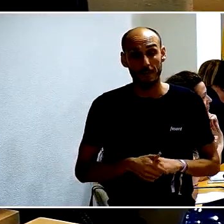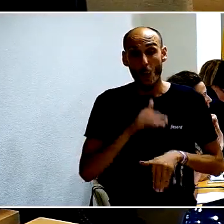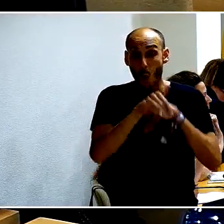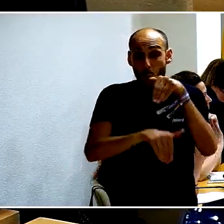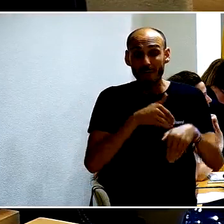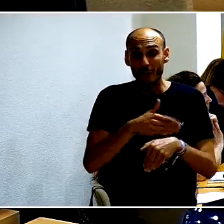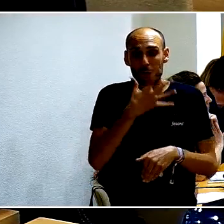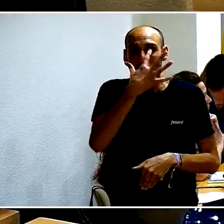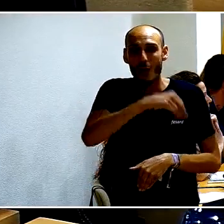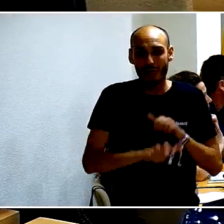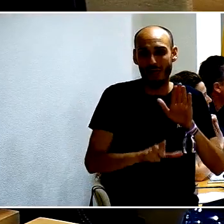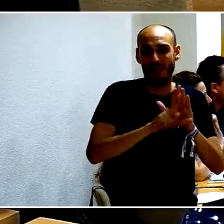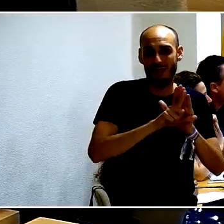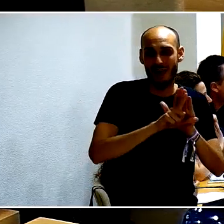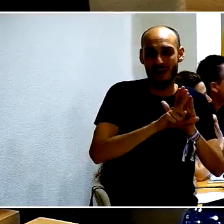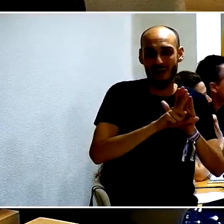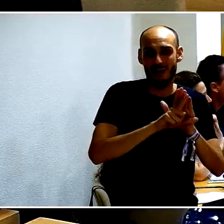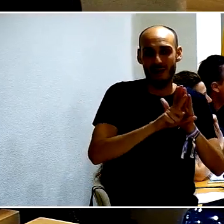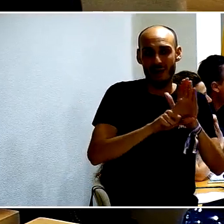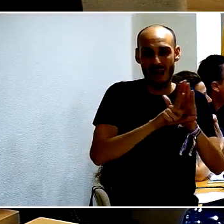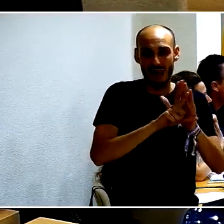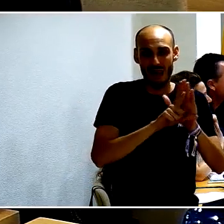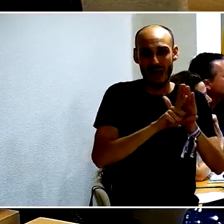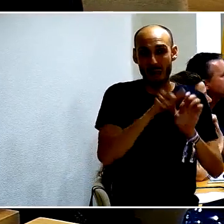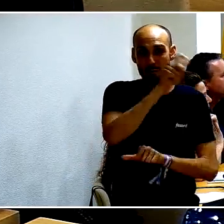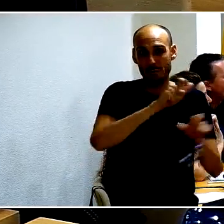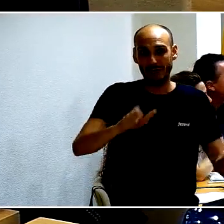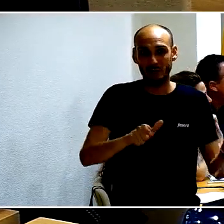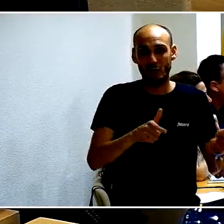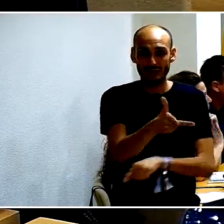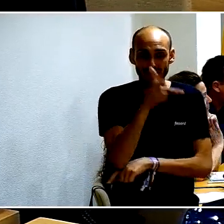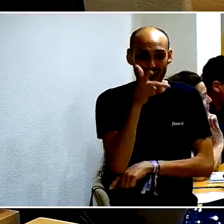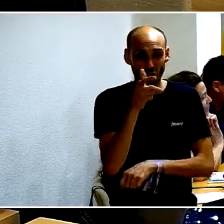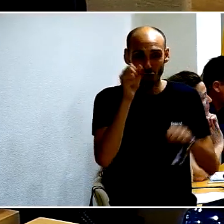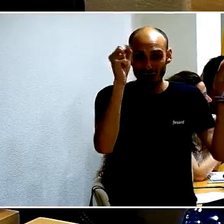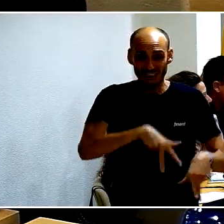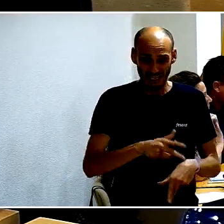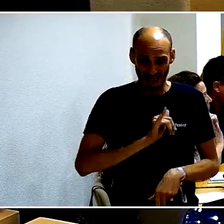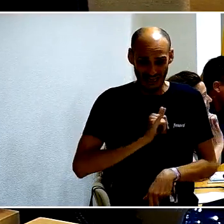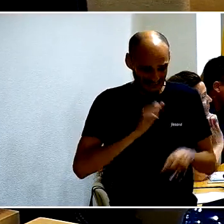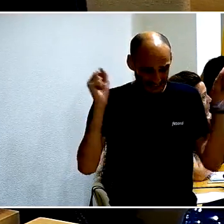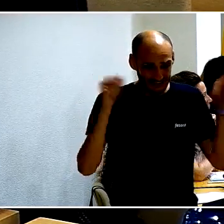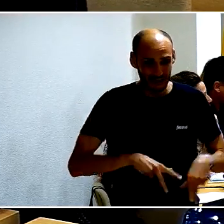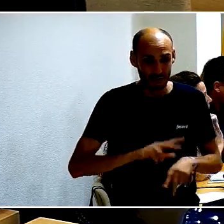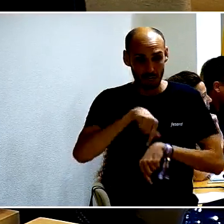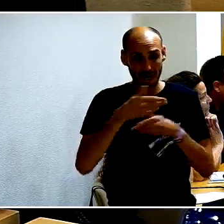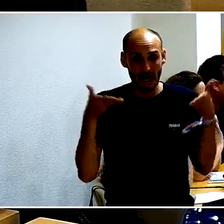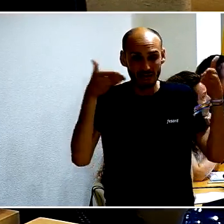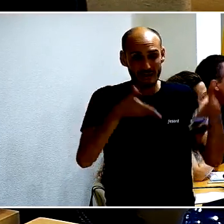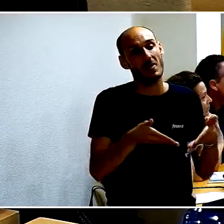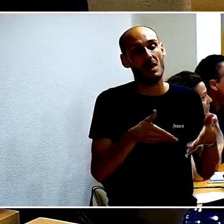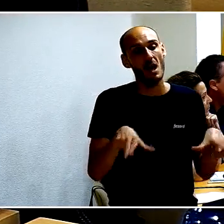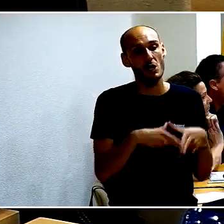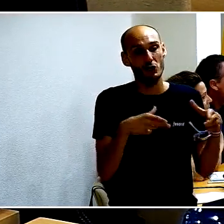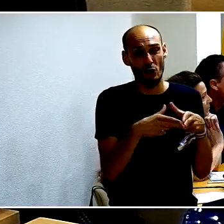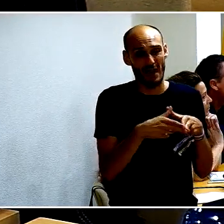lleis, uns drets a moltíssimes persones que se'ns havia negat una identitat i una assistència social, legal i humana durant